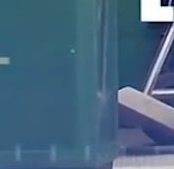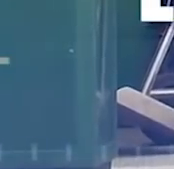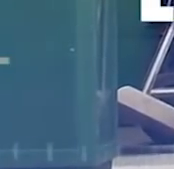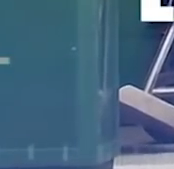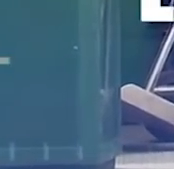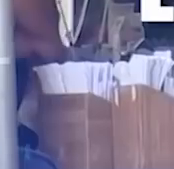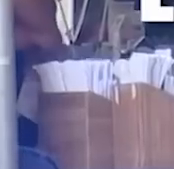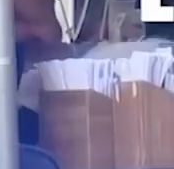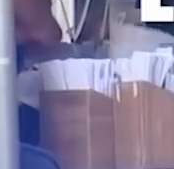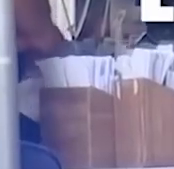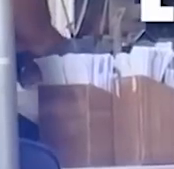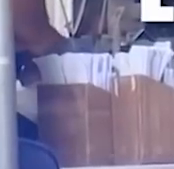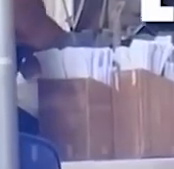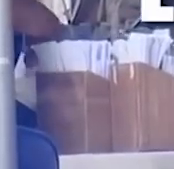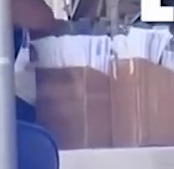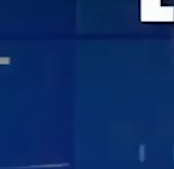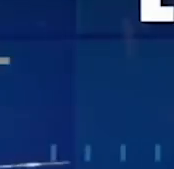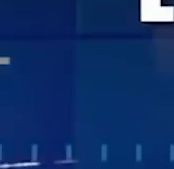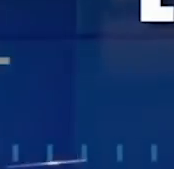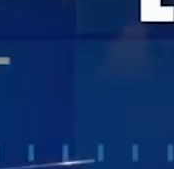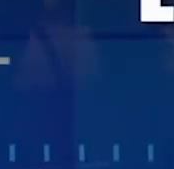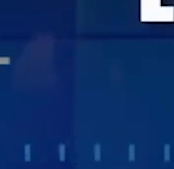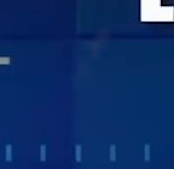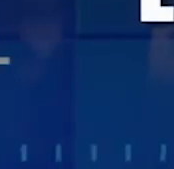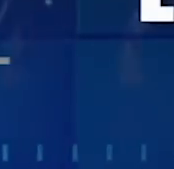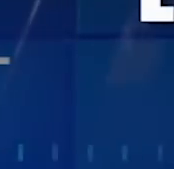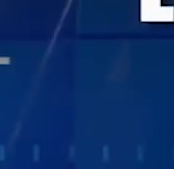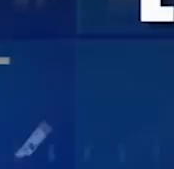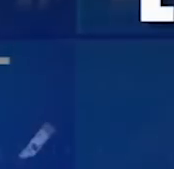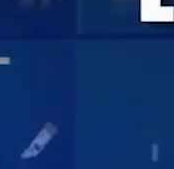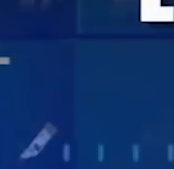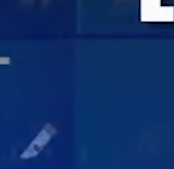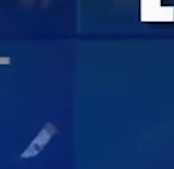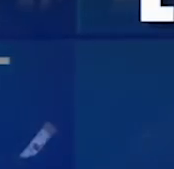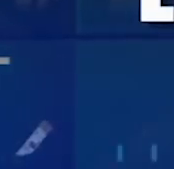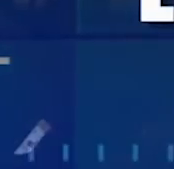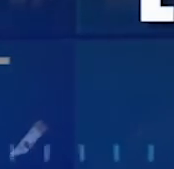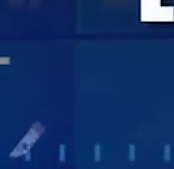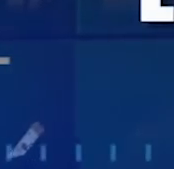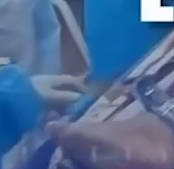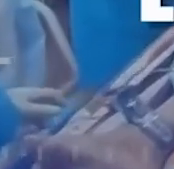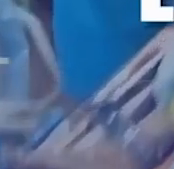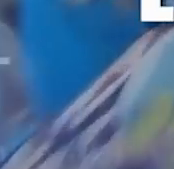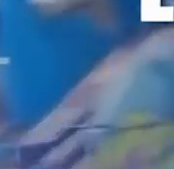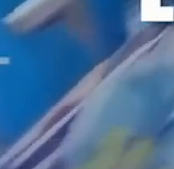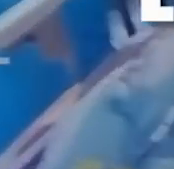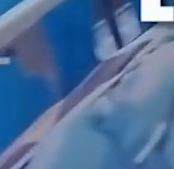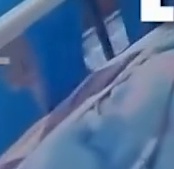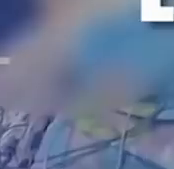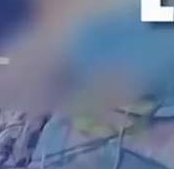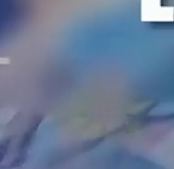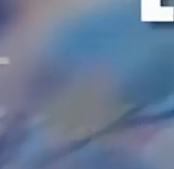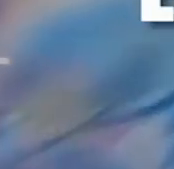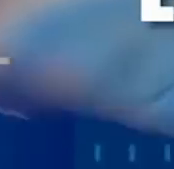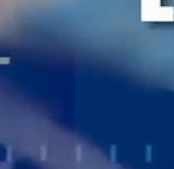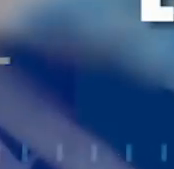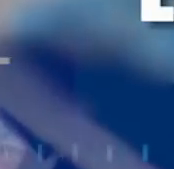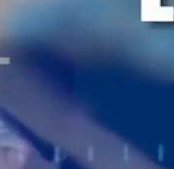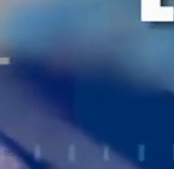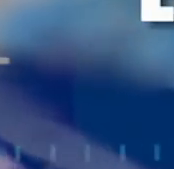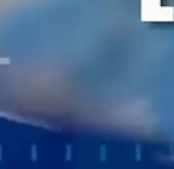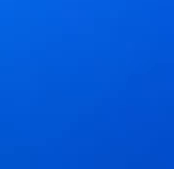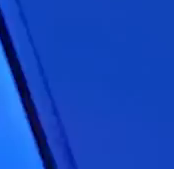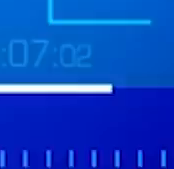na nakabase sa kanilang risk exposure, pirma na lang ng Pangulo ang hinihintay bago maging batas. Pero grupo ng mga nurse, bakit